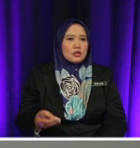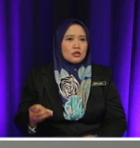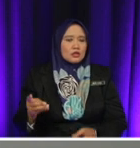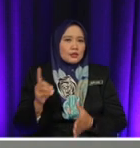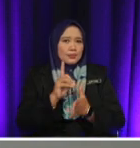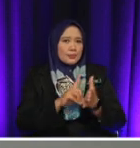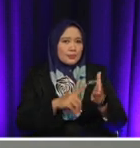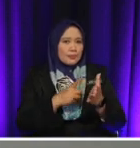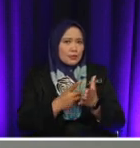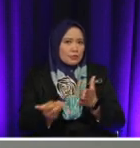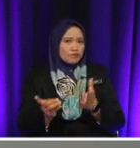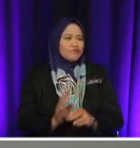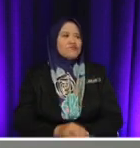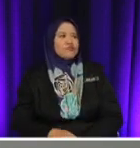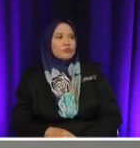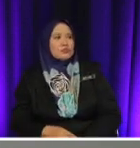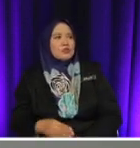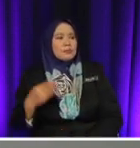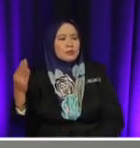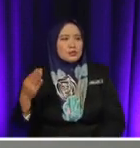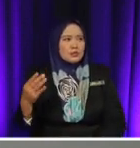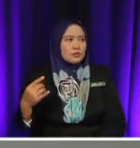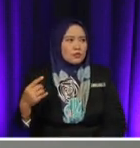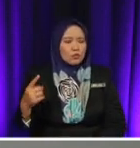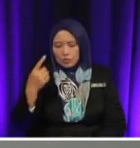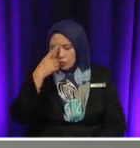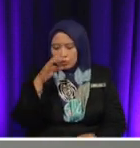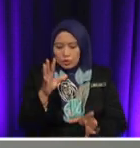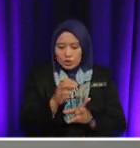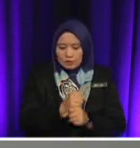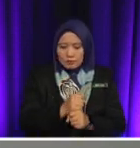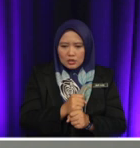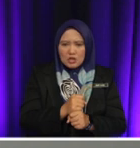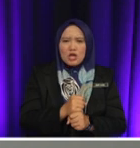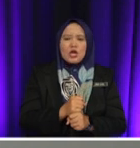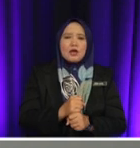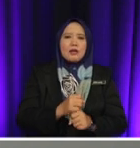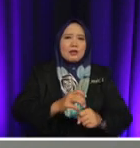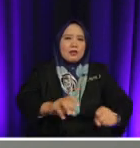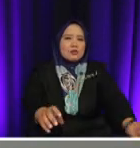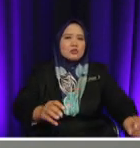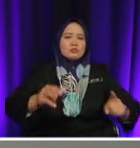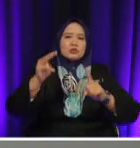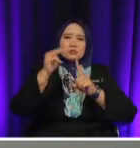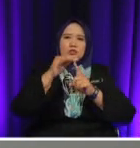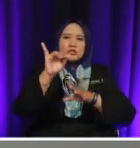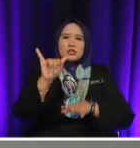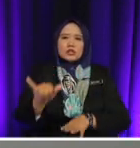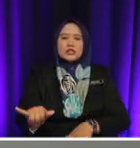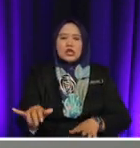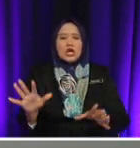Apakah keputusan akhir selepas daripada graf tadi kedudukan grafnya adalah